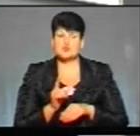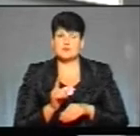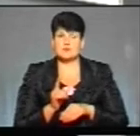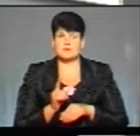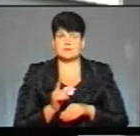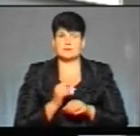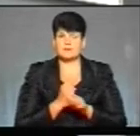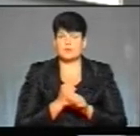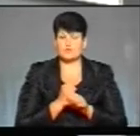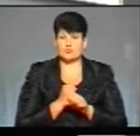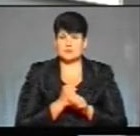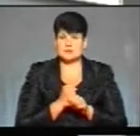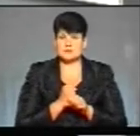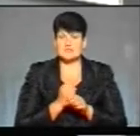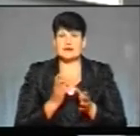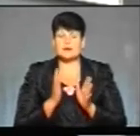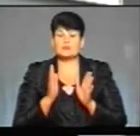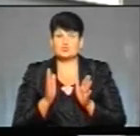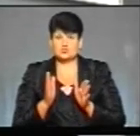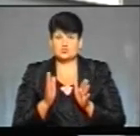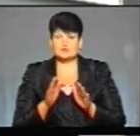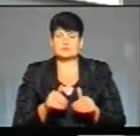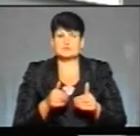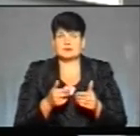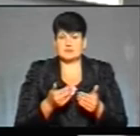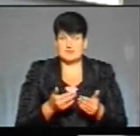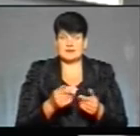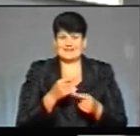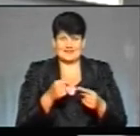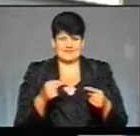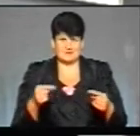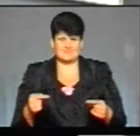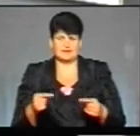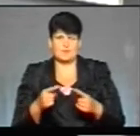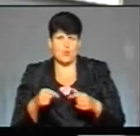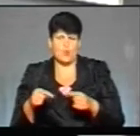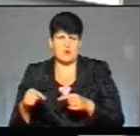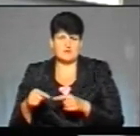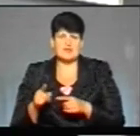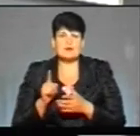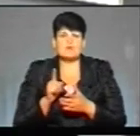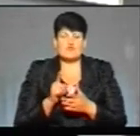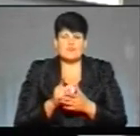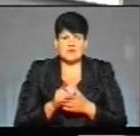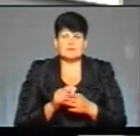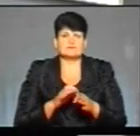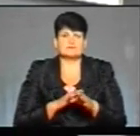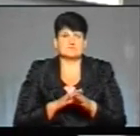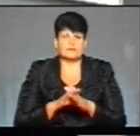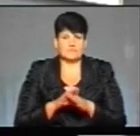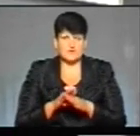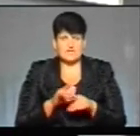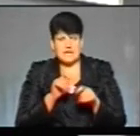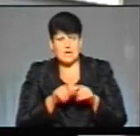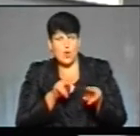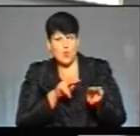функції, ще раз повторюсь, функції, які будуть наділені тим чи іншим органом, так, вони повинні, перш за все, не пересікатися, а з другої сторони, відповідно,